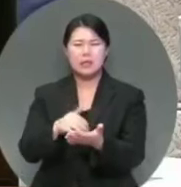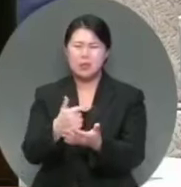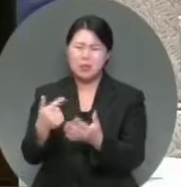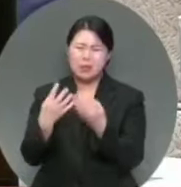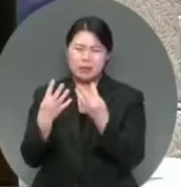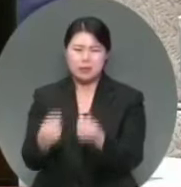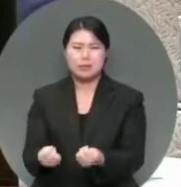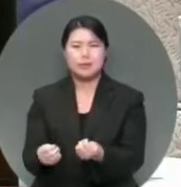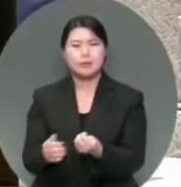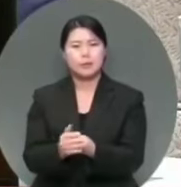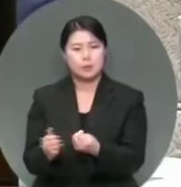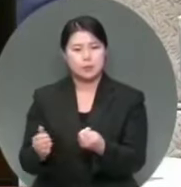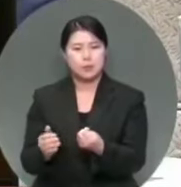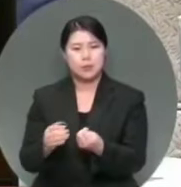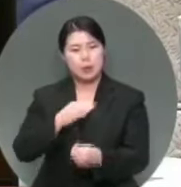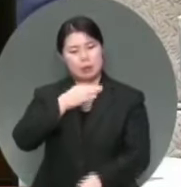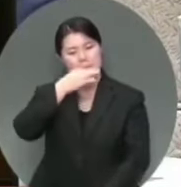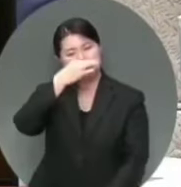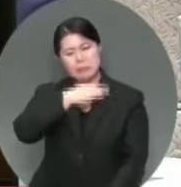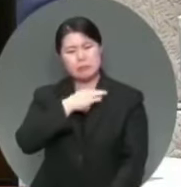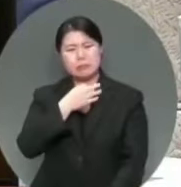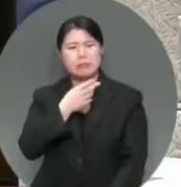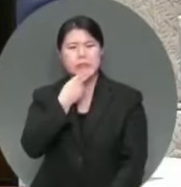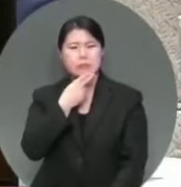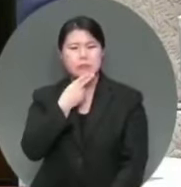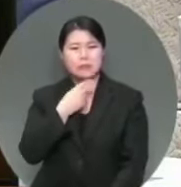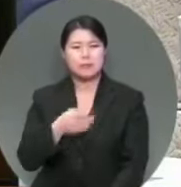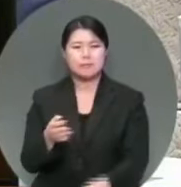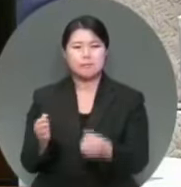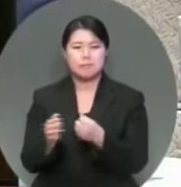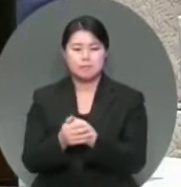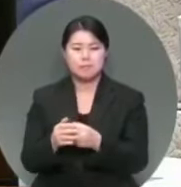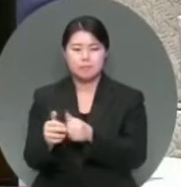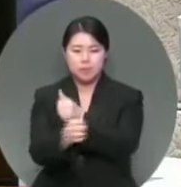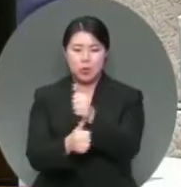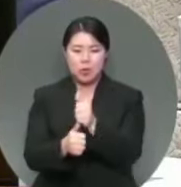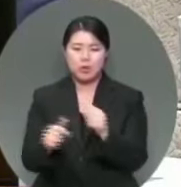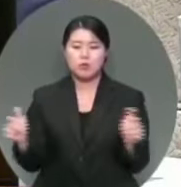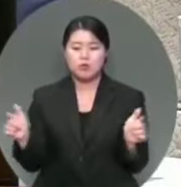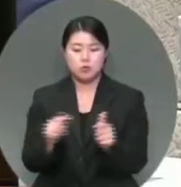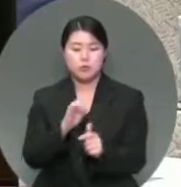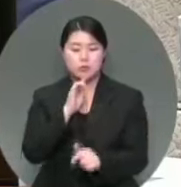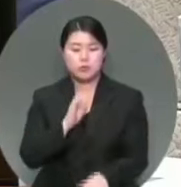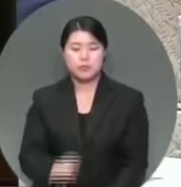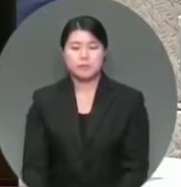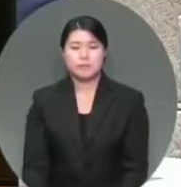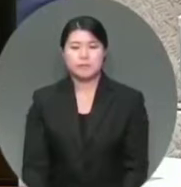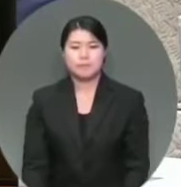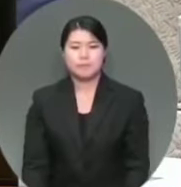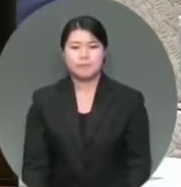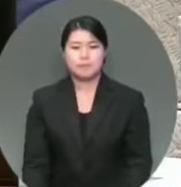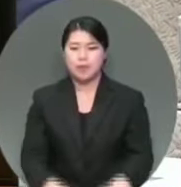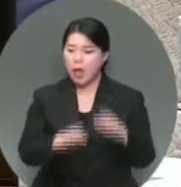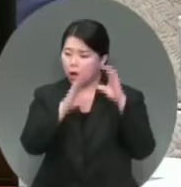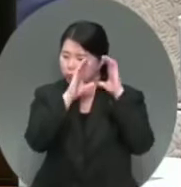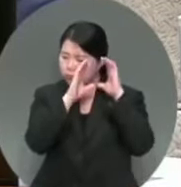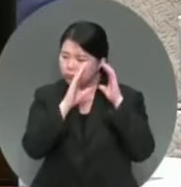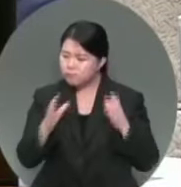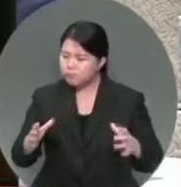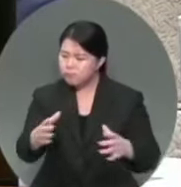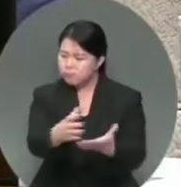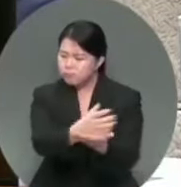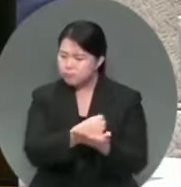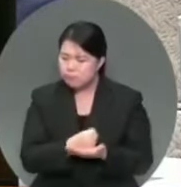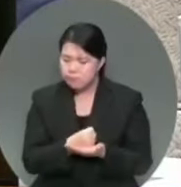하다 보니까 효과적, 효율적이지 않아서 위원회를 조금 개편을 한 거고 저런 분들의 의견을 다 광범위하게